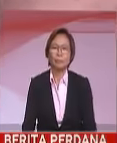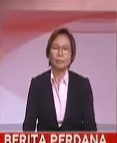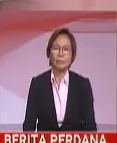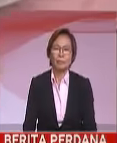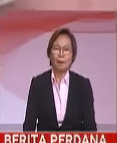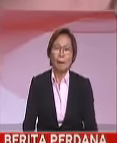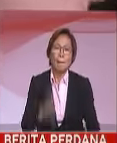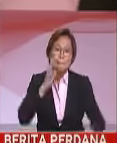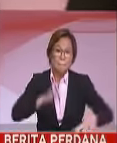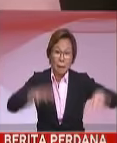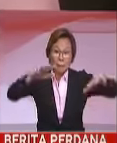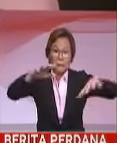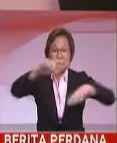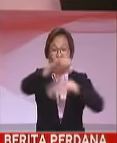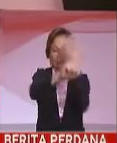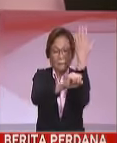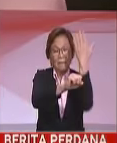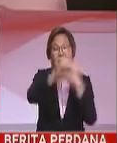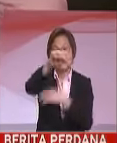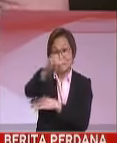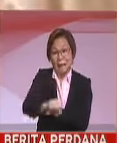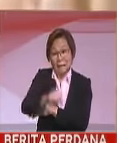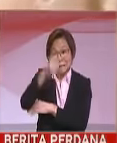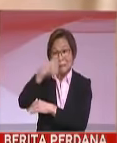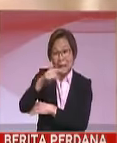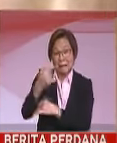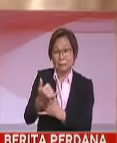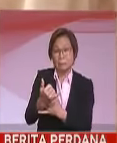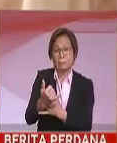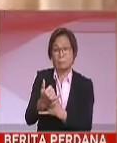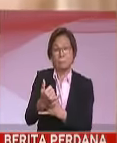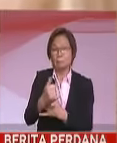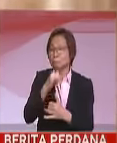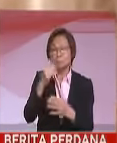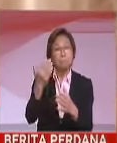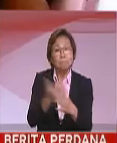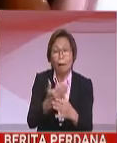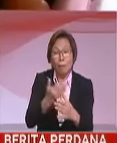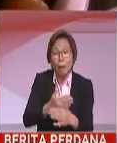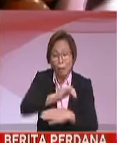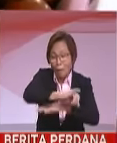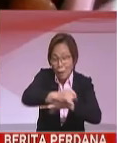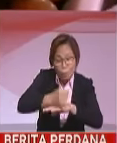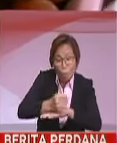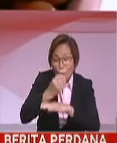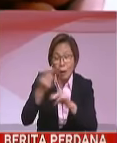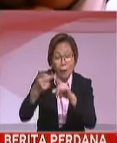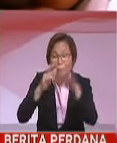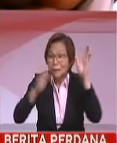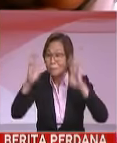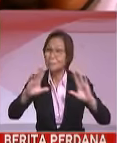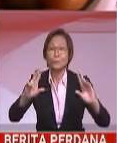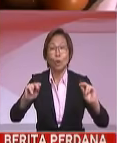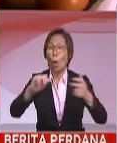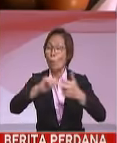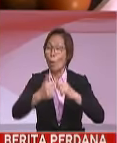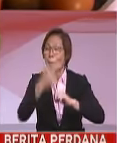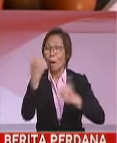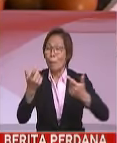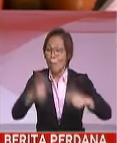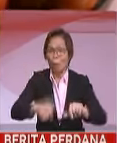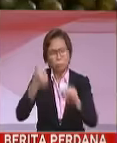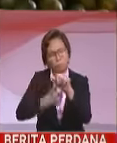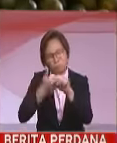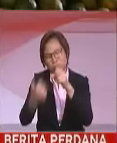Selain itu, banjir di selatan Thailand ketika ini jelasnya tidak menjejaskan bekalan import makanan ke Malaysia kerana ia berlaku